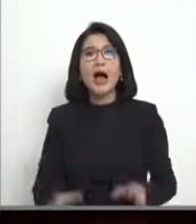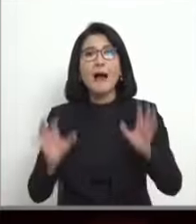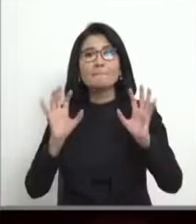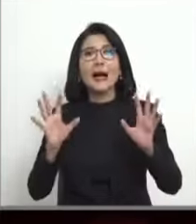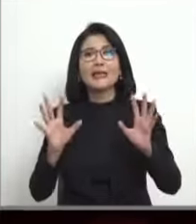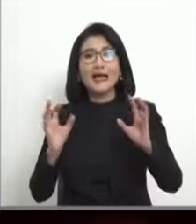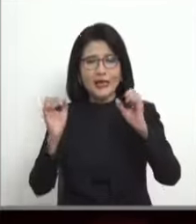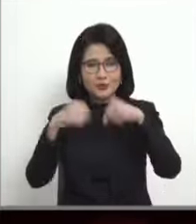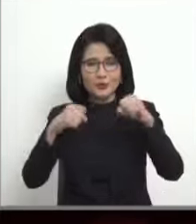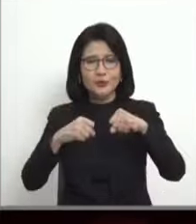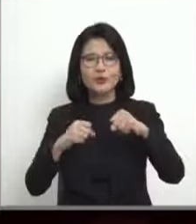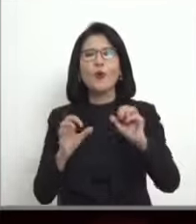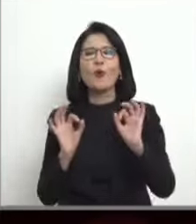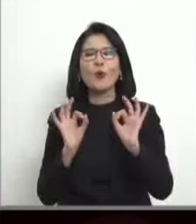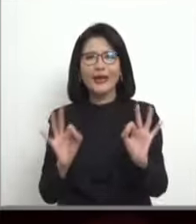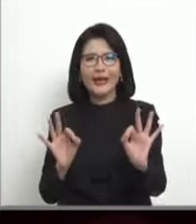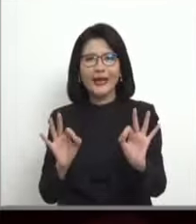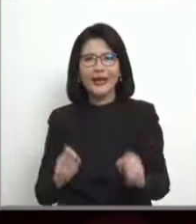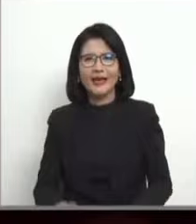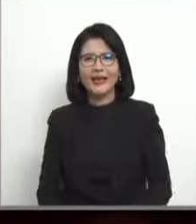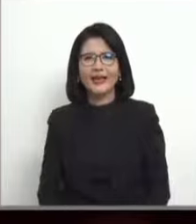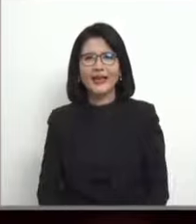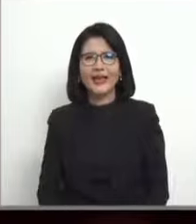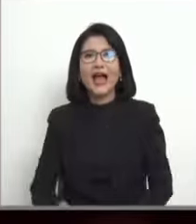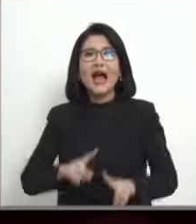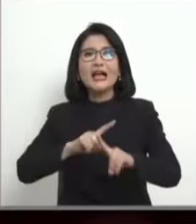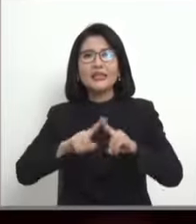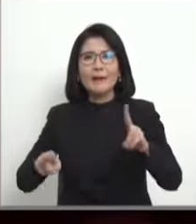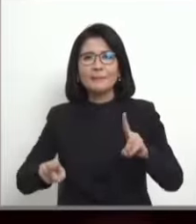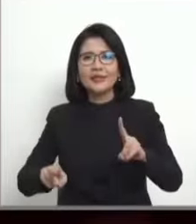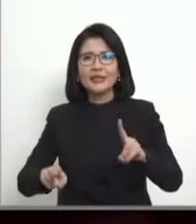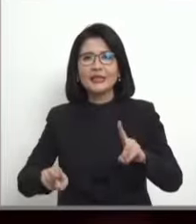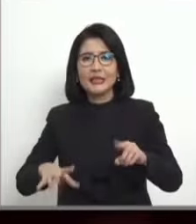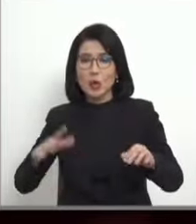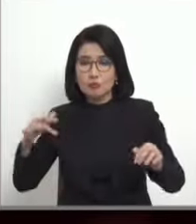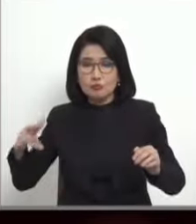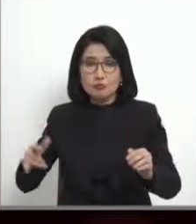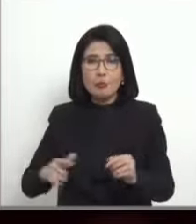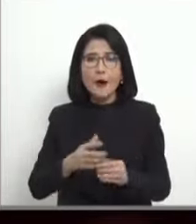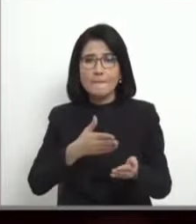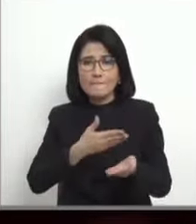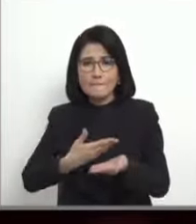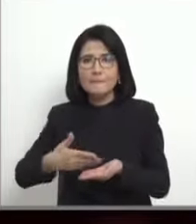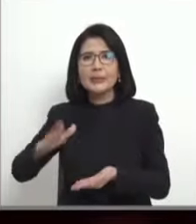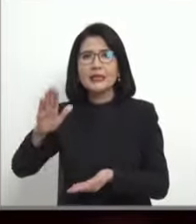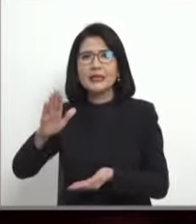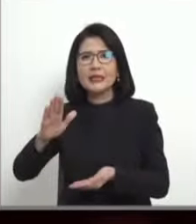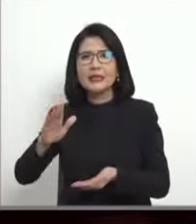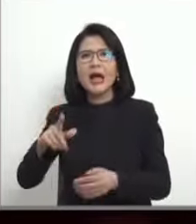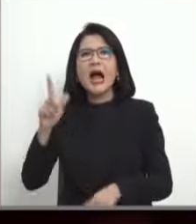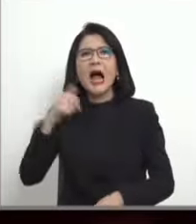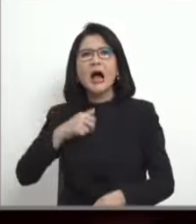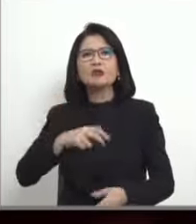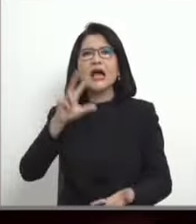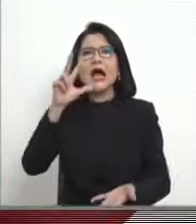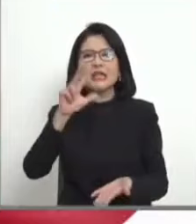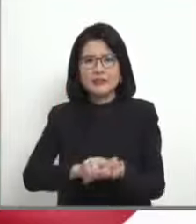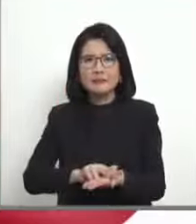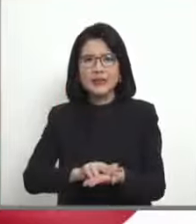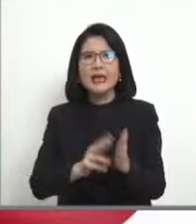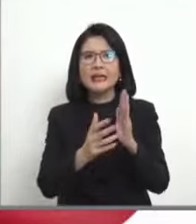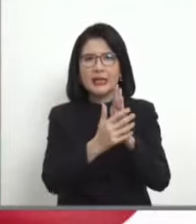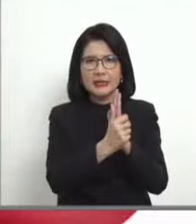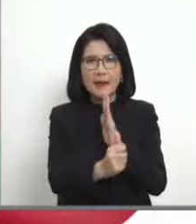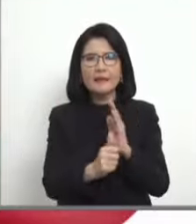baik-baik saja tapi kita mesti memberangkatkan mereka dalam kapasitas secara legalitas dan keterampilan yang